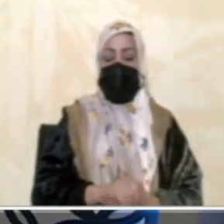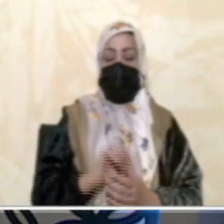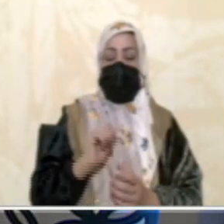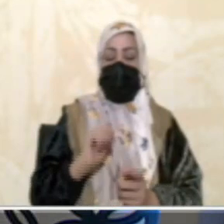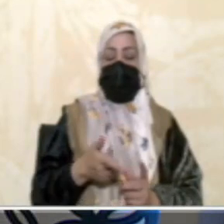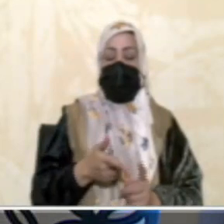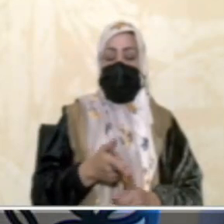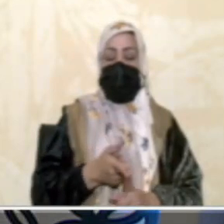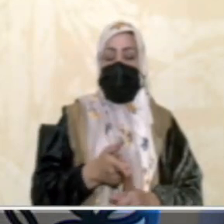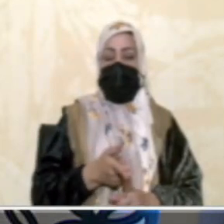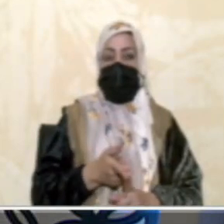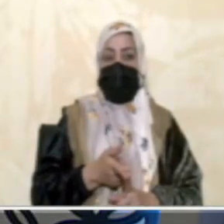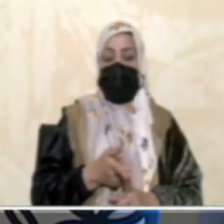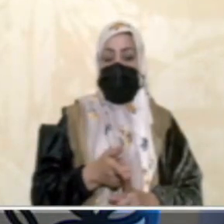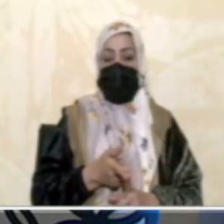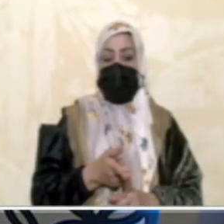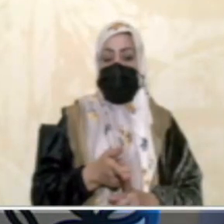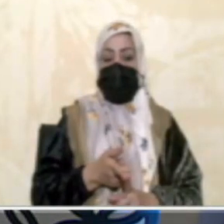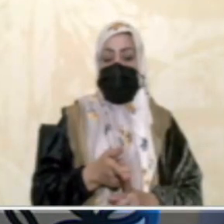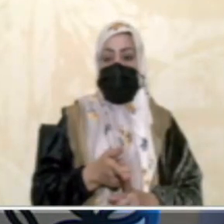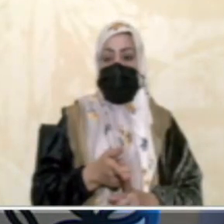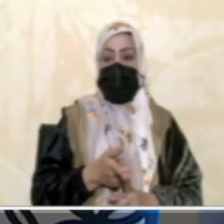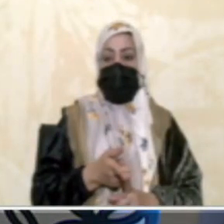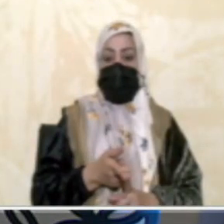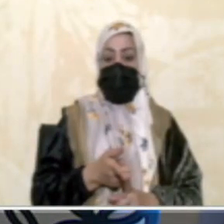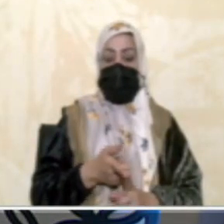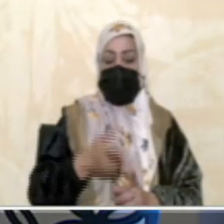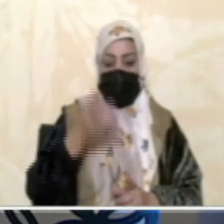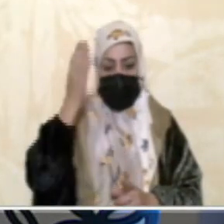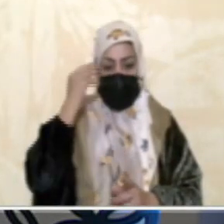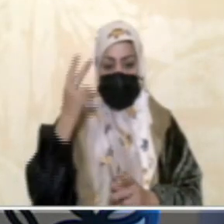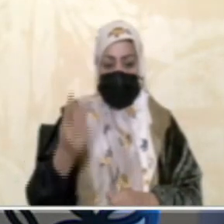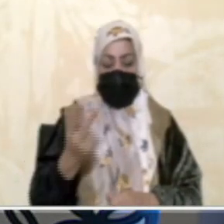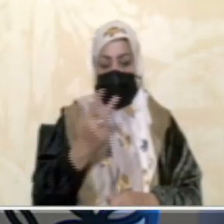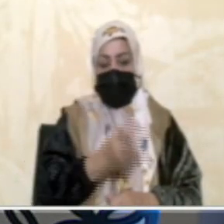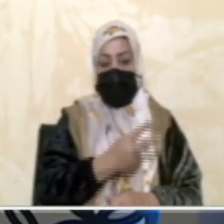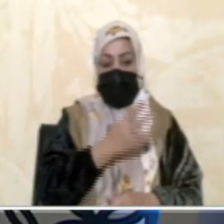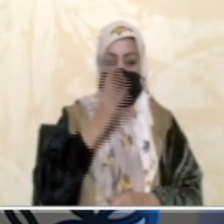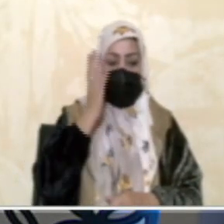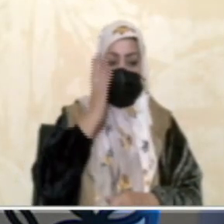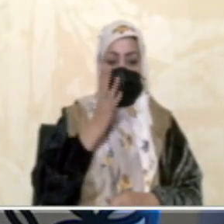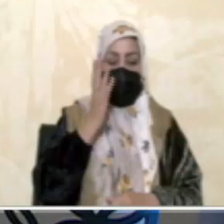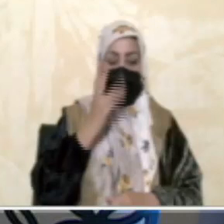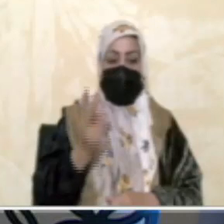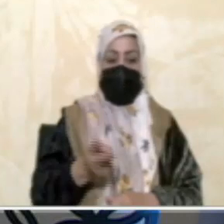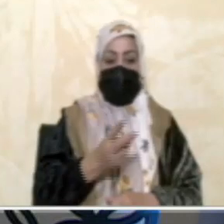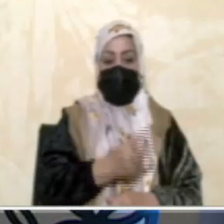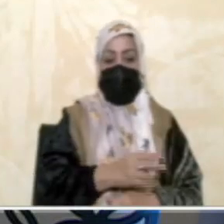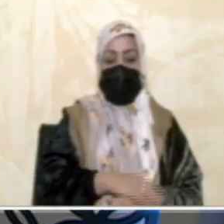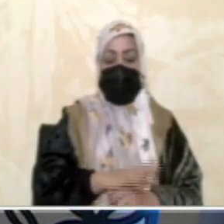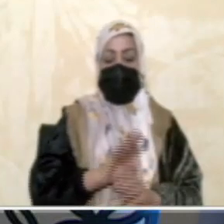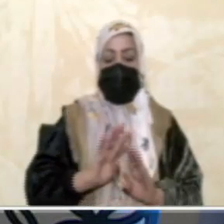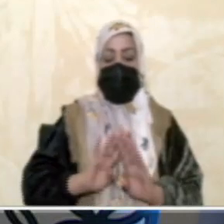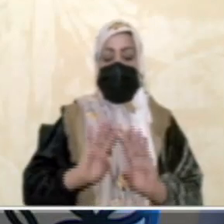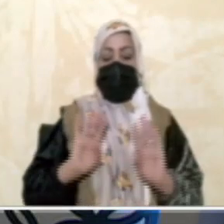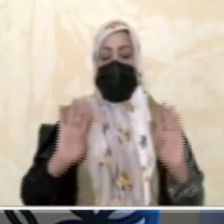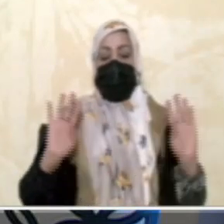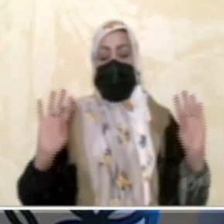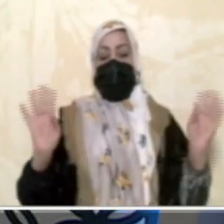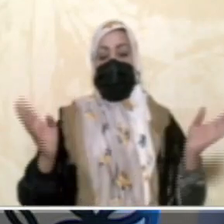في التراويح في المسجد تسويه الصفوف في تصويت الصفوف بعض الاخوات تبدا